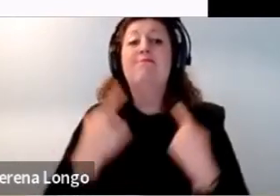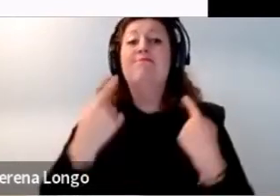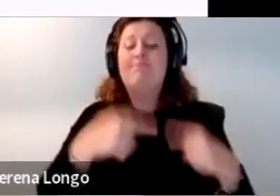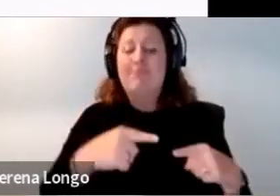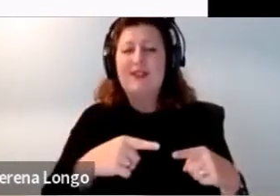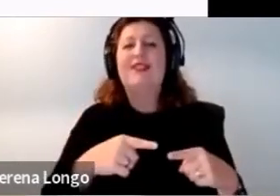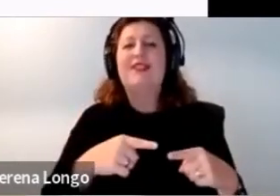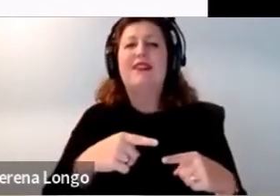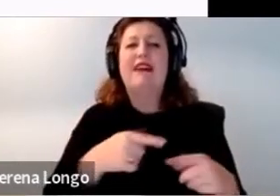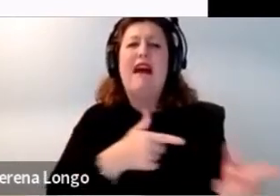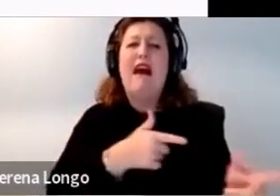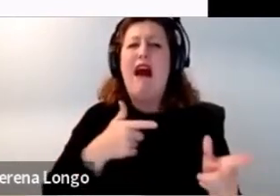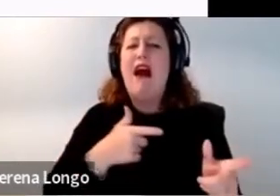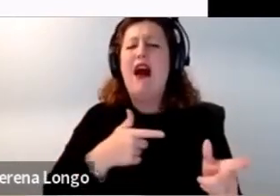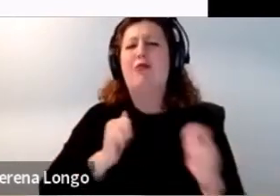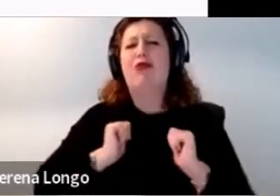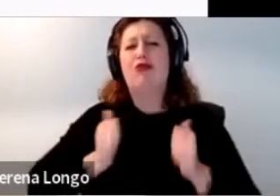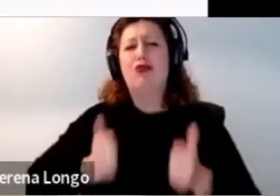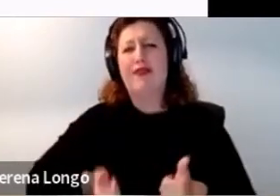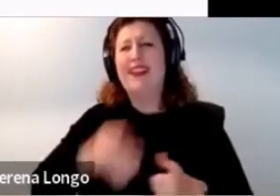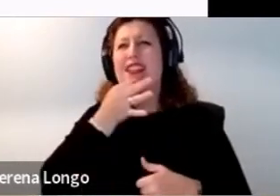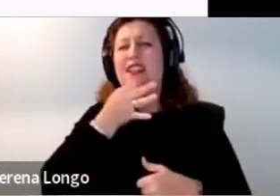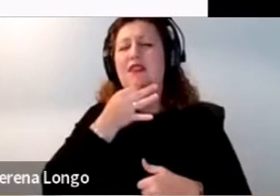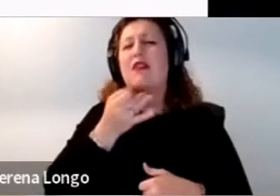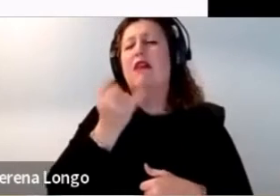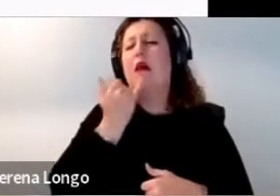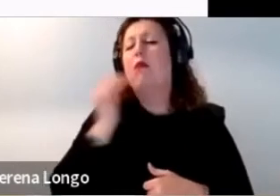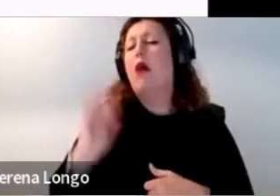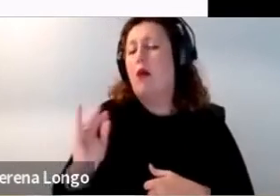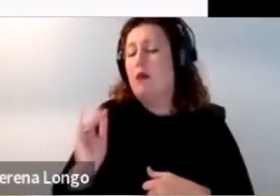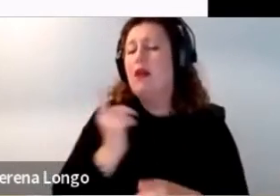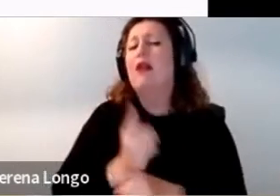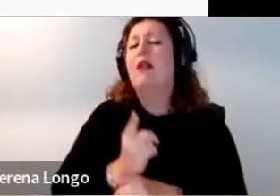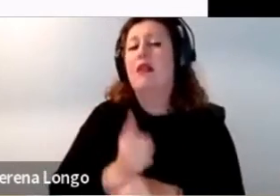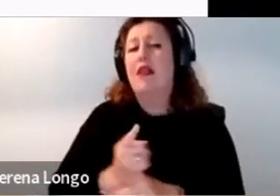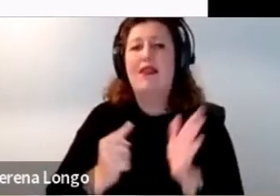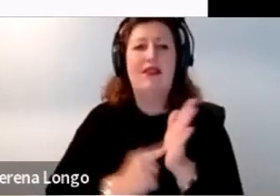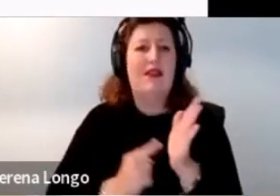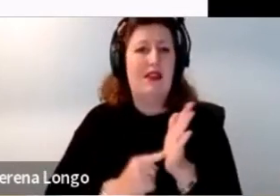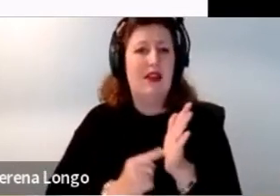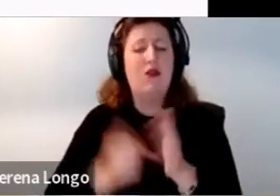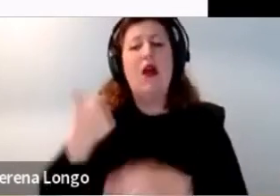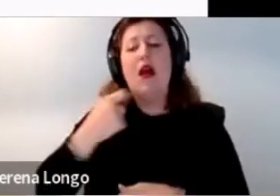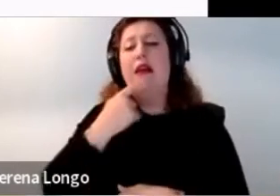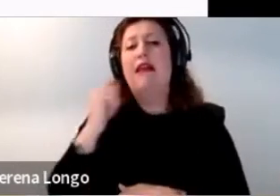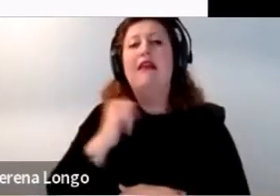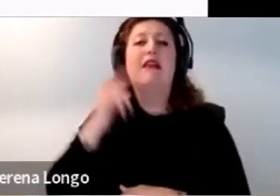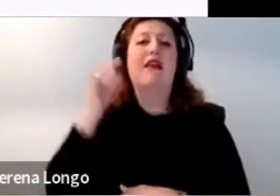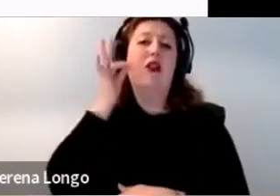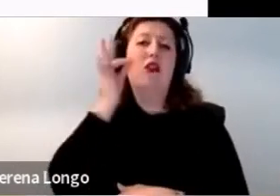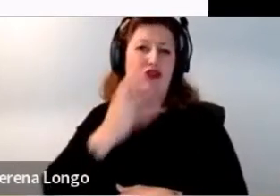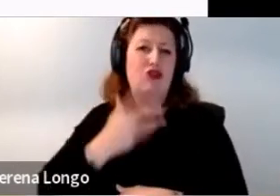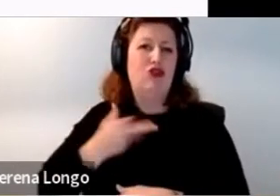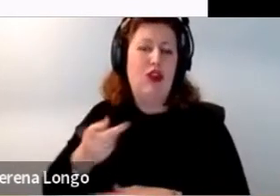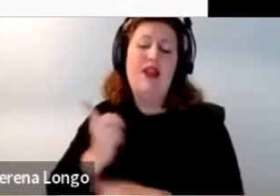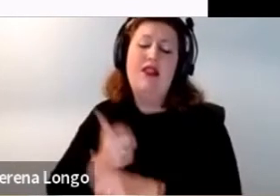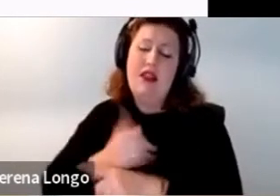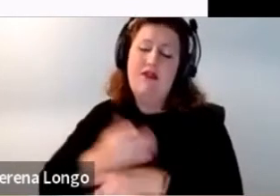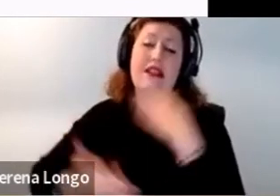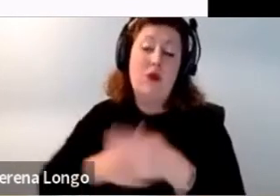le persone, nel nostro caso i bambini e gli adolescenti affetti da disabilità.